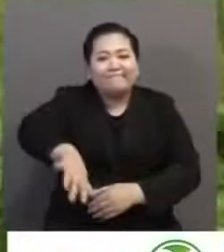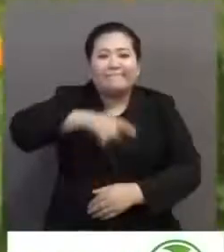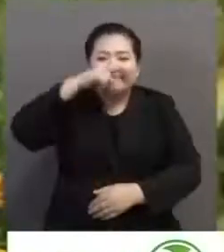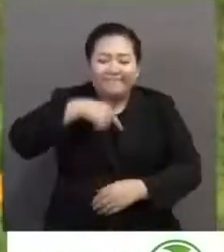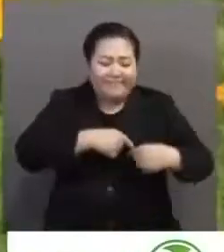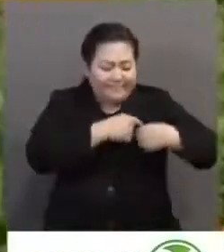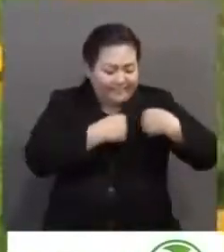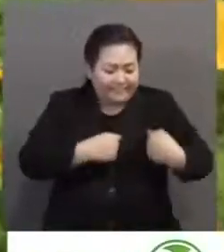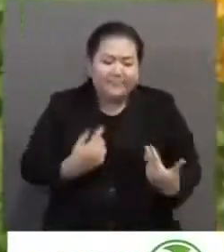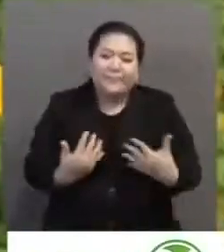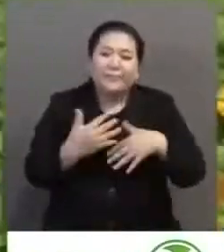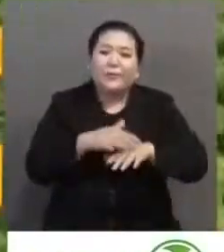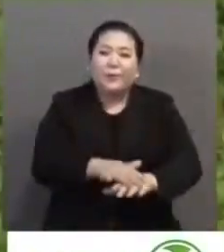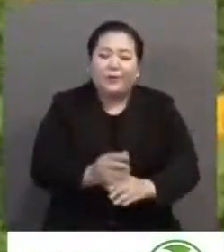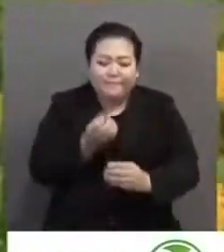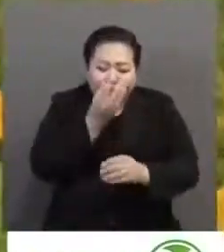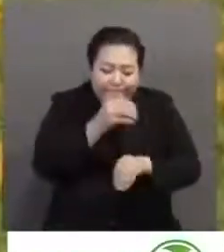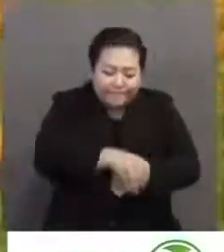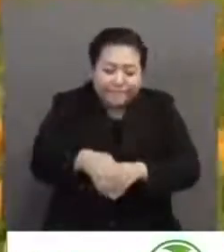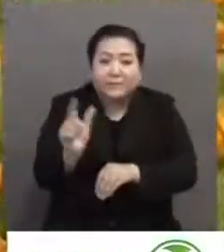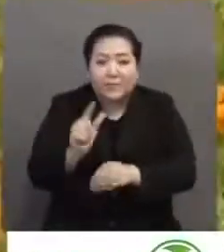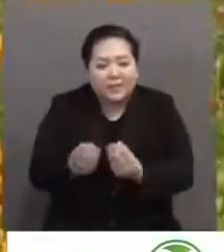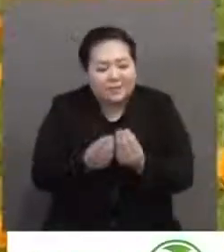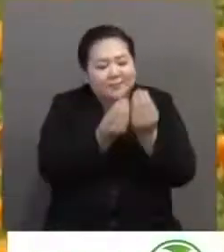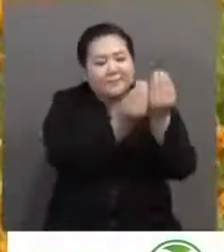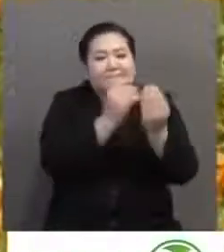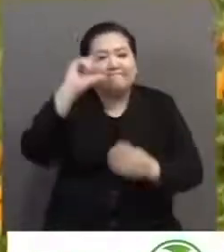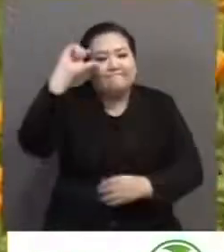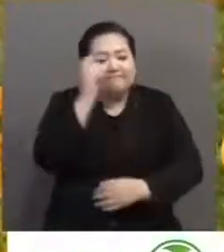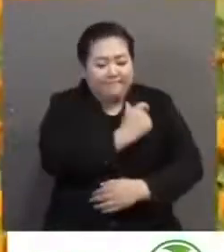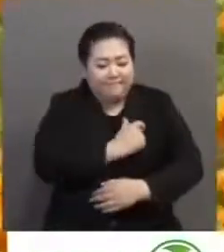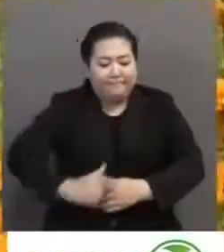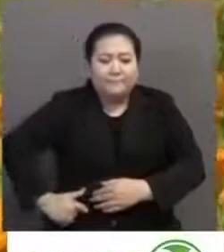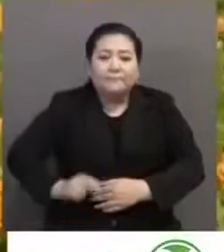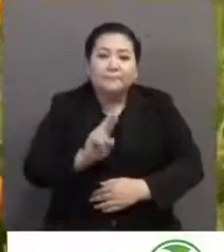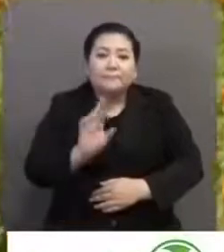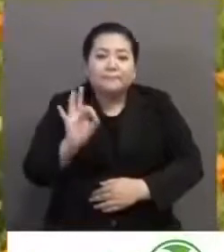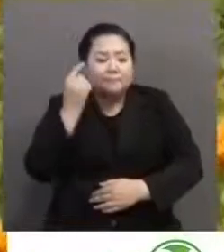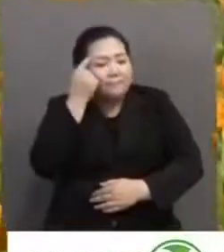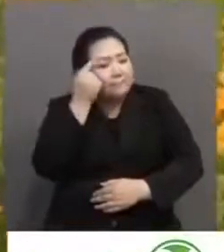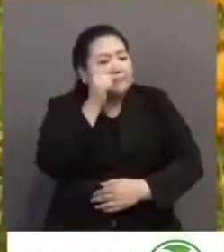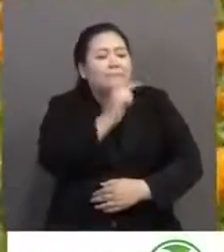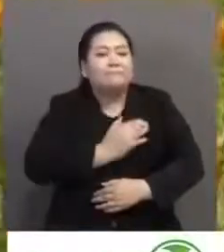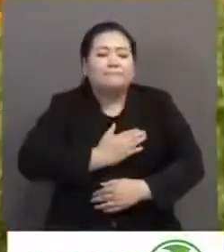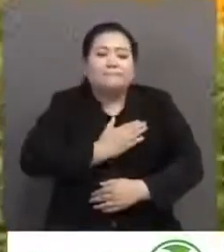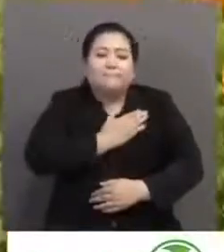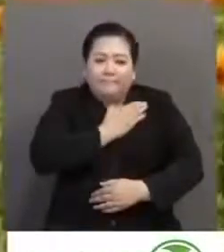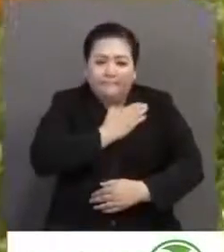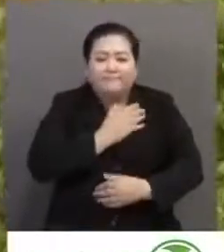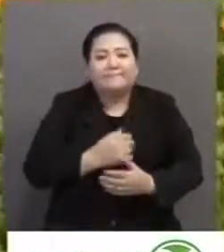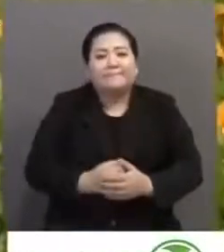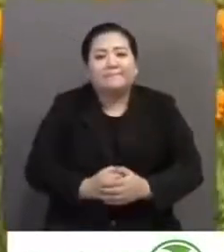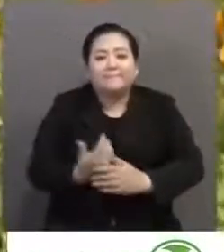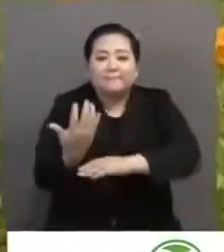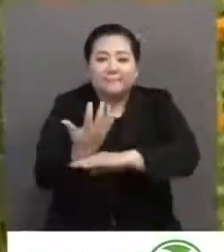ปลูกเพื่อเป็นการแสดงความจงรักภักดีและรำลึกในพระมหากรุณาธิคุณอย่างหาที่สุดมิได้รพีพัฒน์พิ